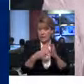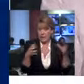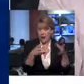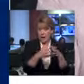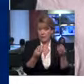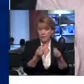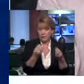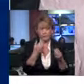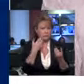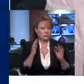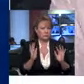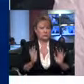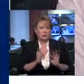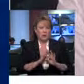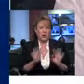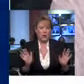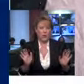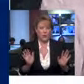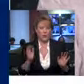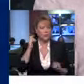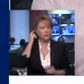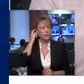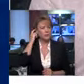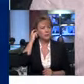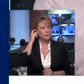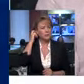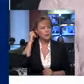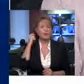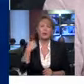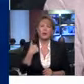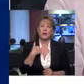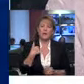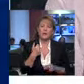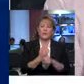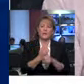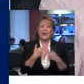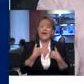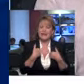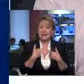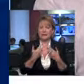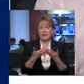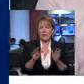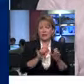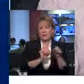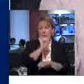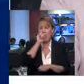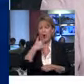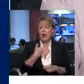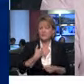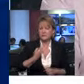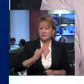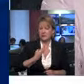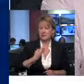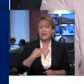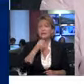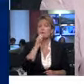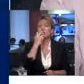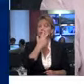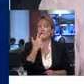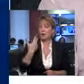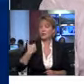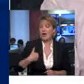למחנה? אנחנו לא משתייכים פוליטית לאף מחנה. אנחנו עובדים נטו. אני פתחתי את המחאה, אני עזמתי אותה בגלל שאני אישית רווק, בן